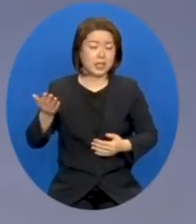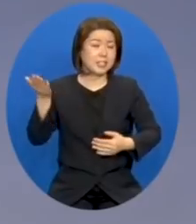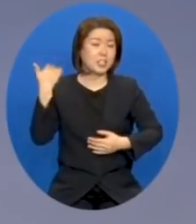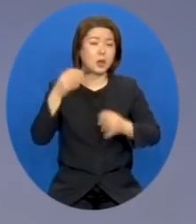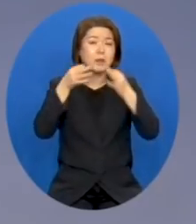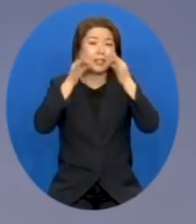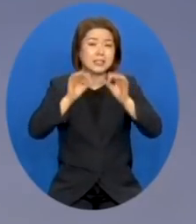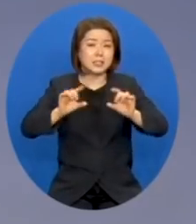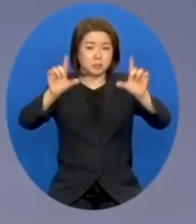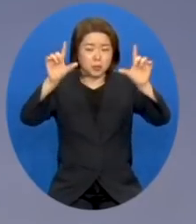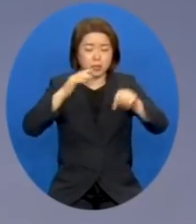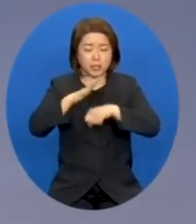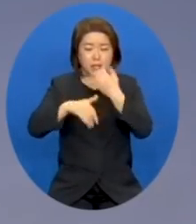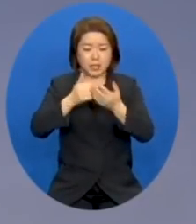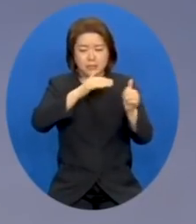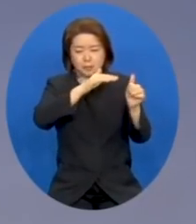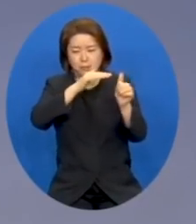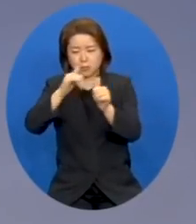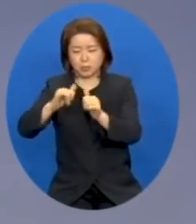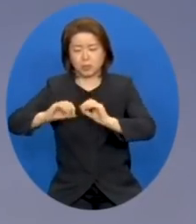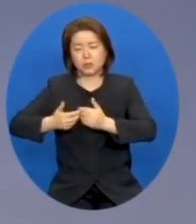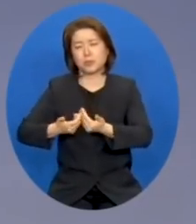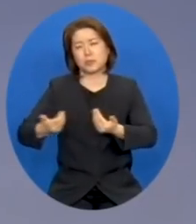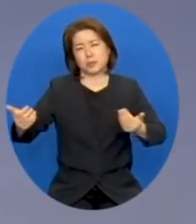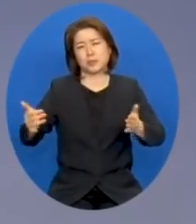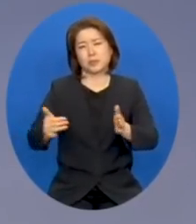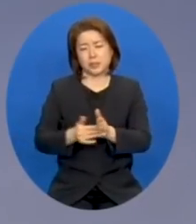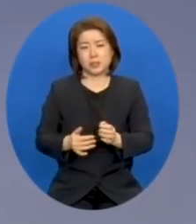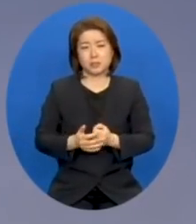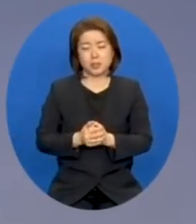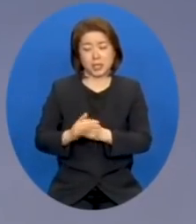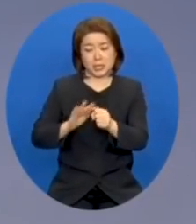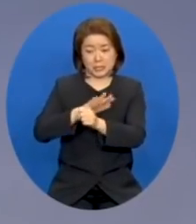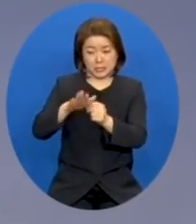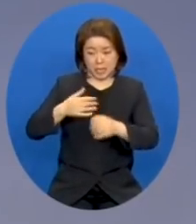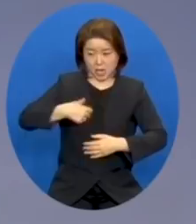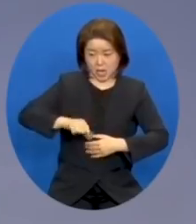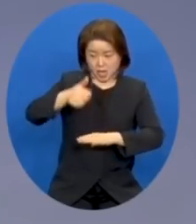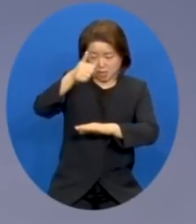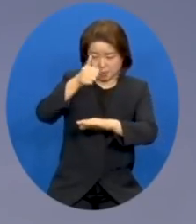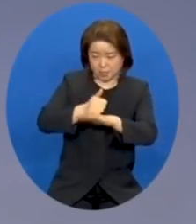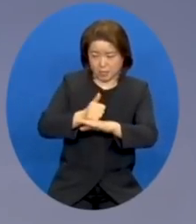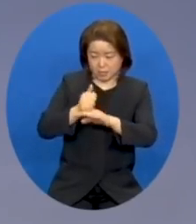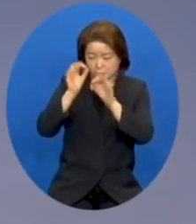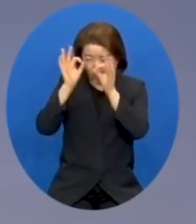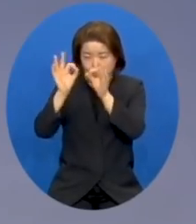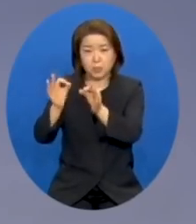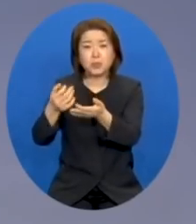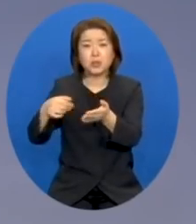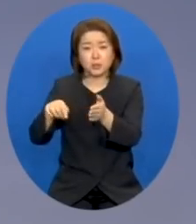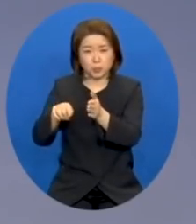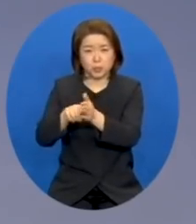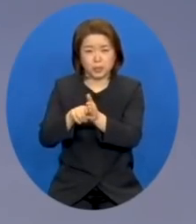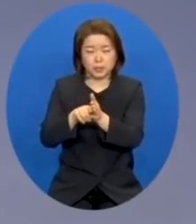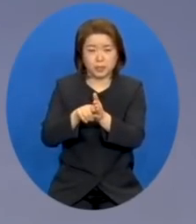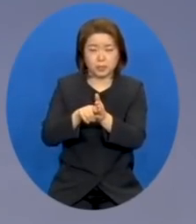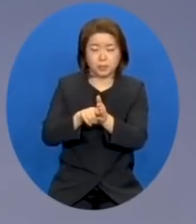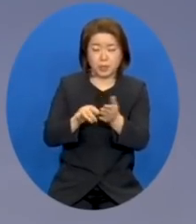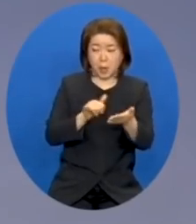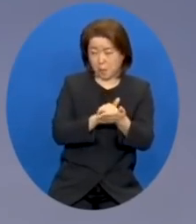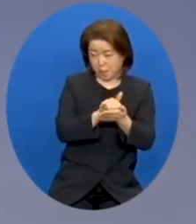하나님의 부름을 받았습니다 사랑하는 아들의 마지막을 지켜보려고 떠나시는